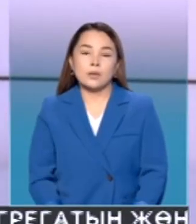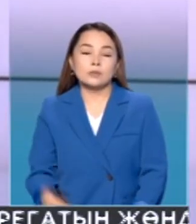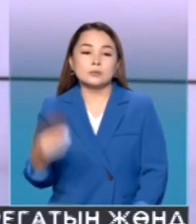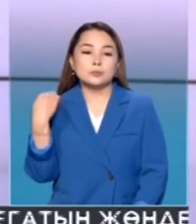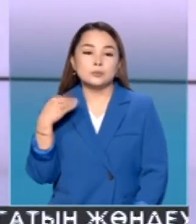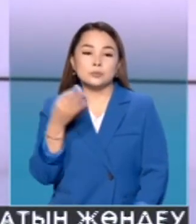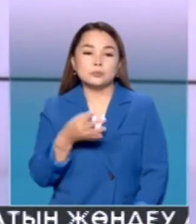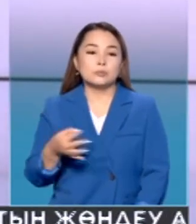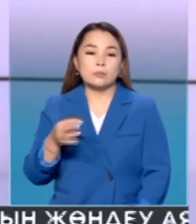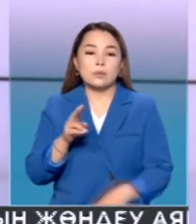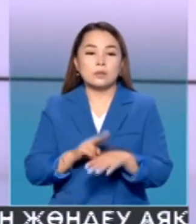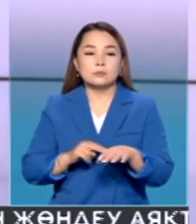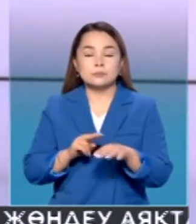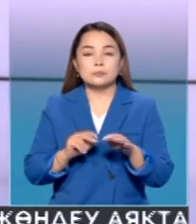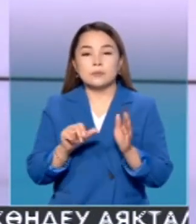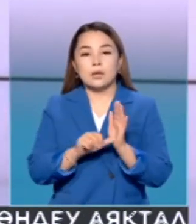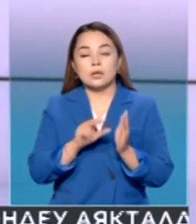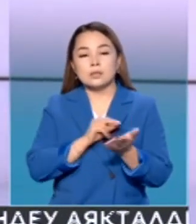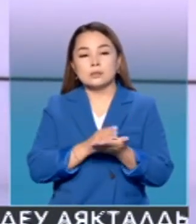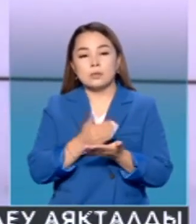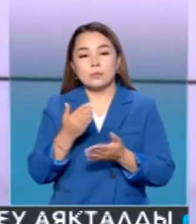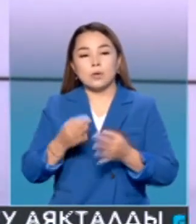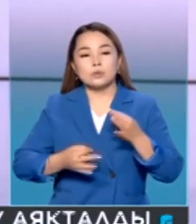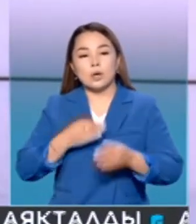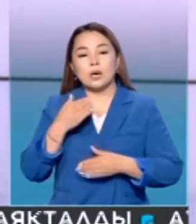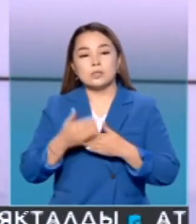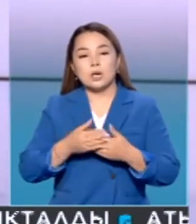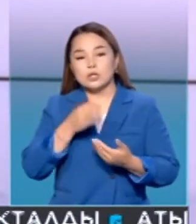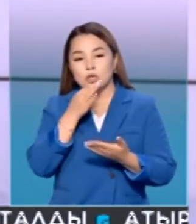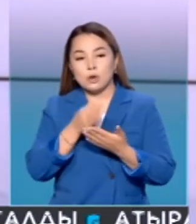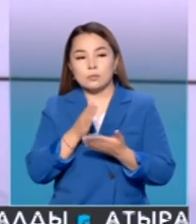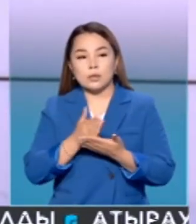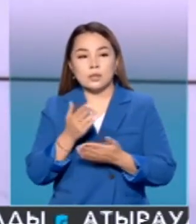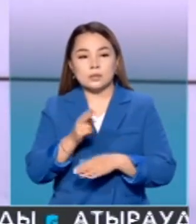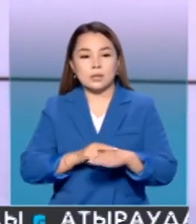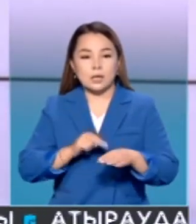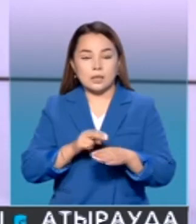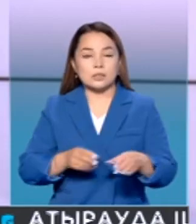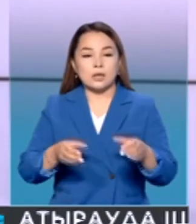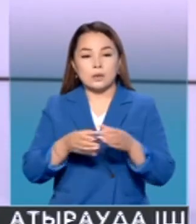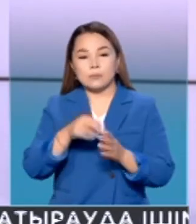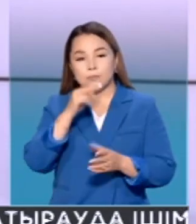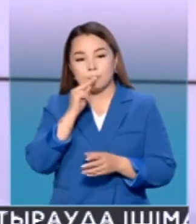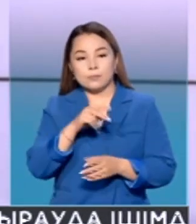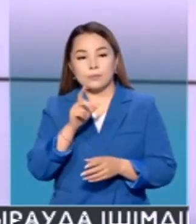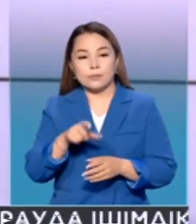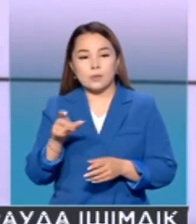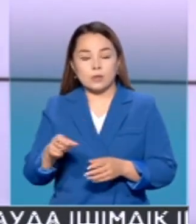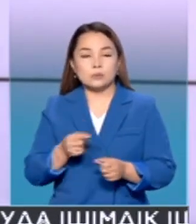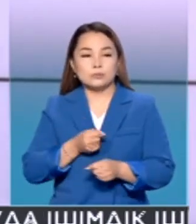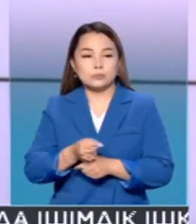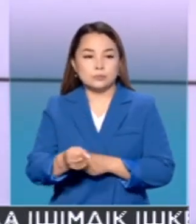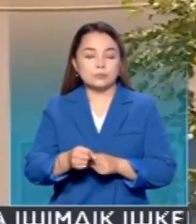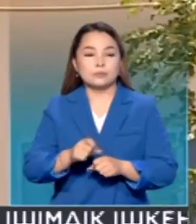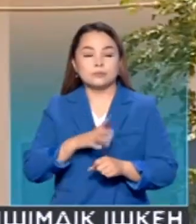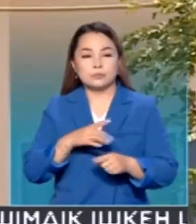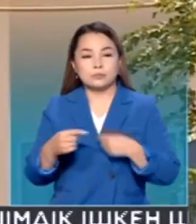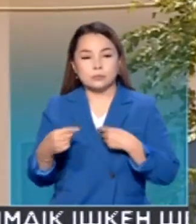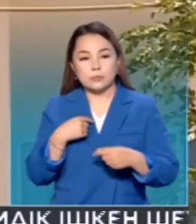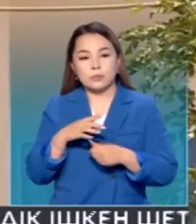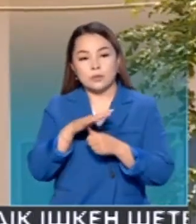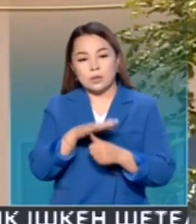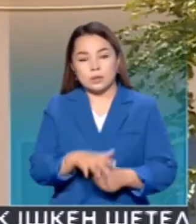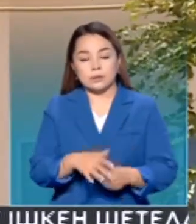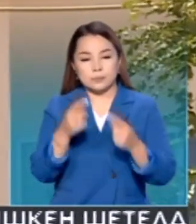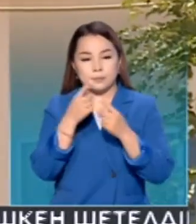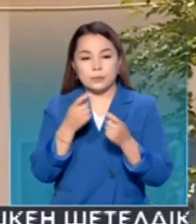Түркістан облысында полицияның 6 қызметкері сот алдында жауап беруде. Тәртіп сақшыларына күдіктілерді ұрып соқты деген айып тағылып отыр.